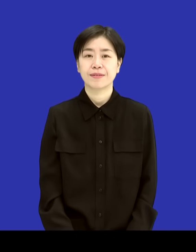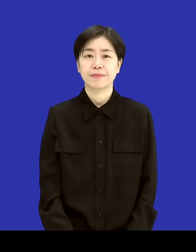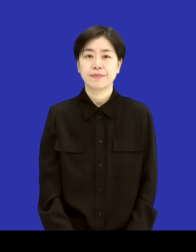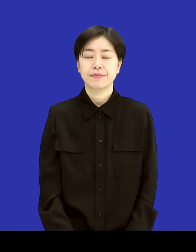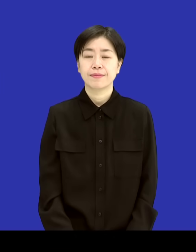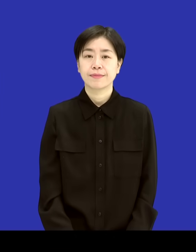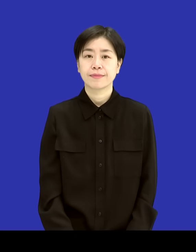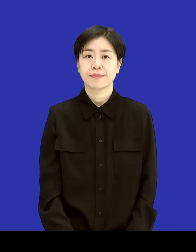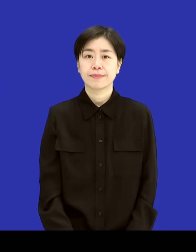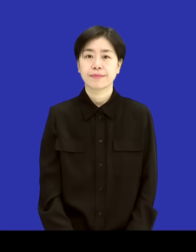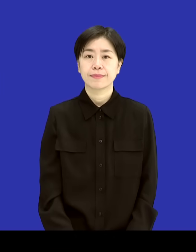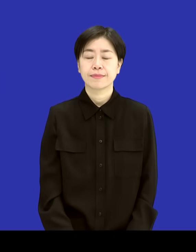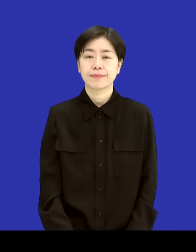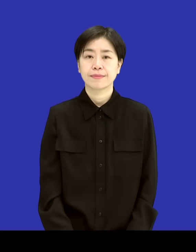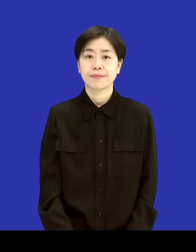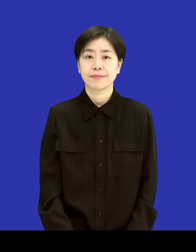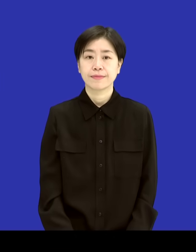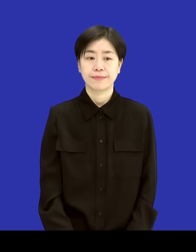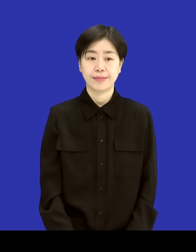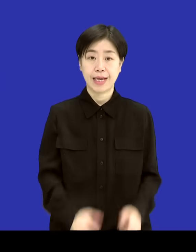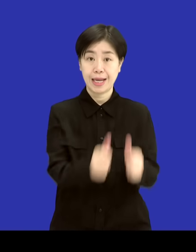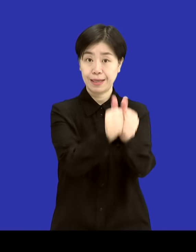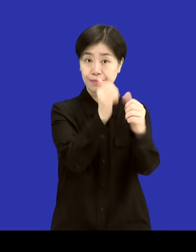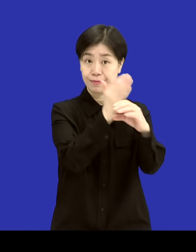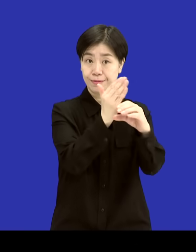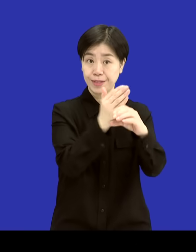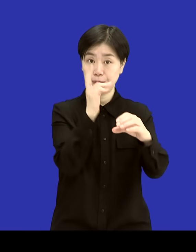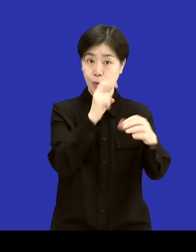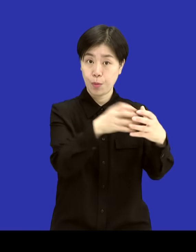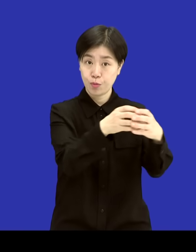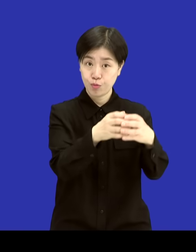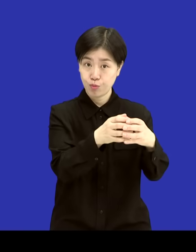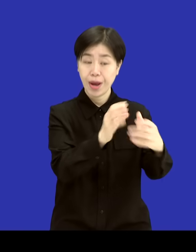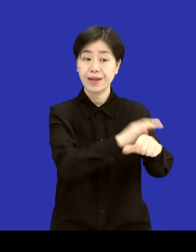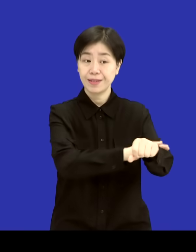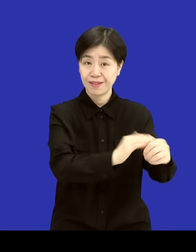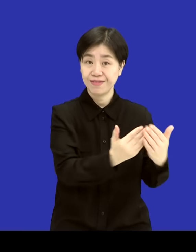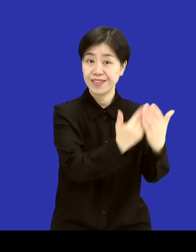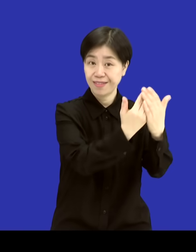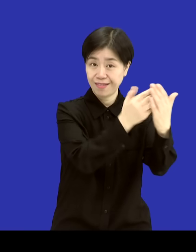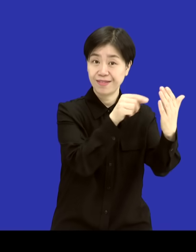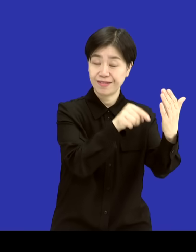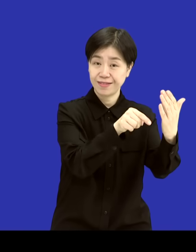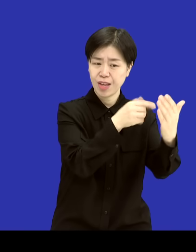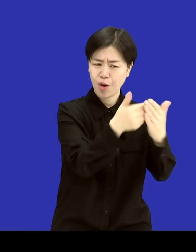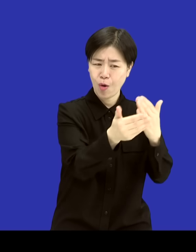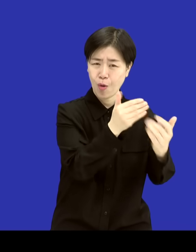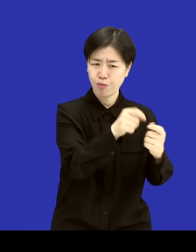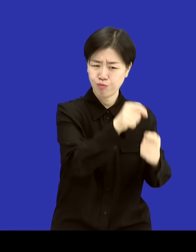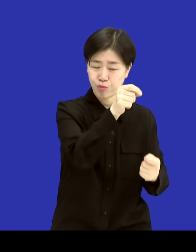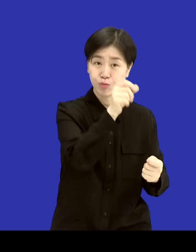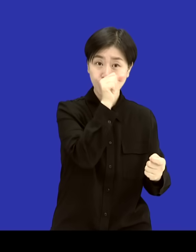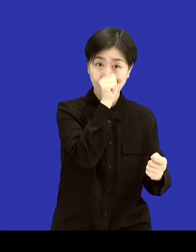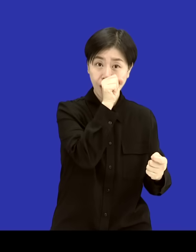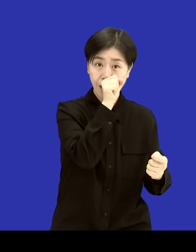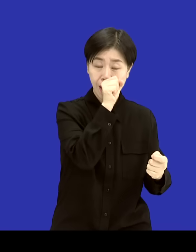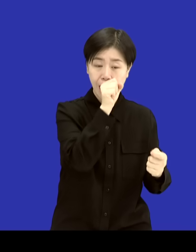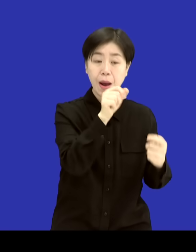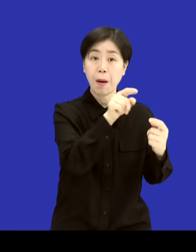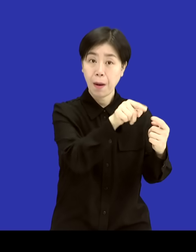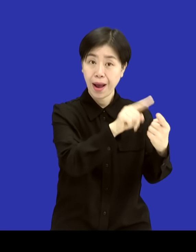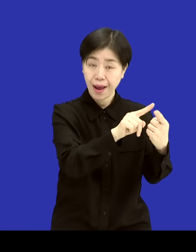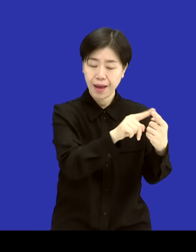그게 그렇게 해서 저희 중창단이 좀 잘 됐었고 그 중창단 외에 또